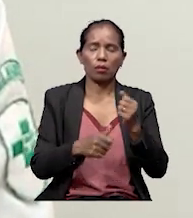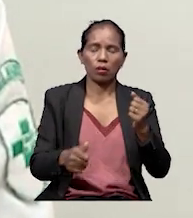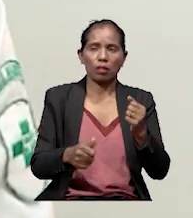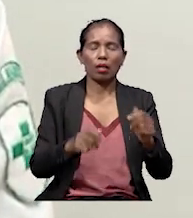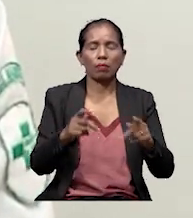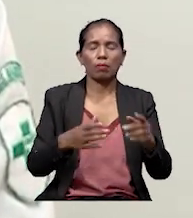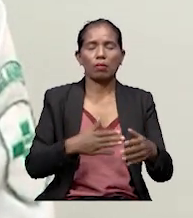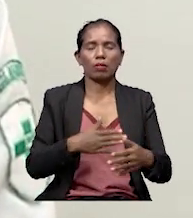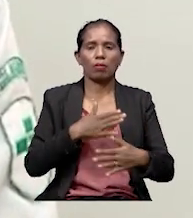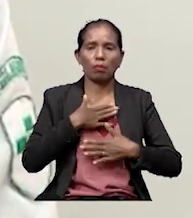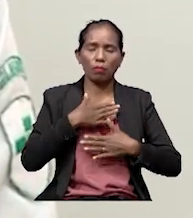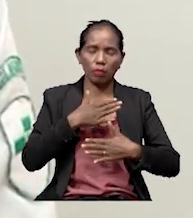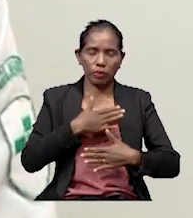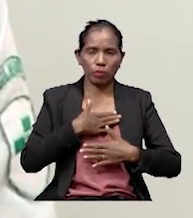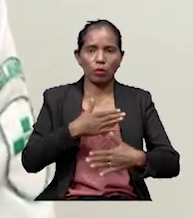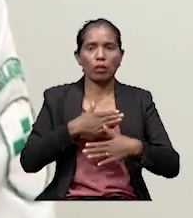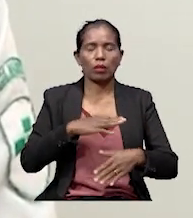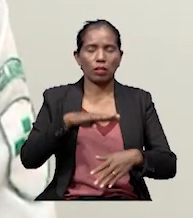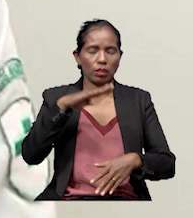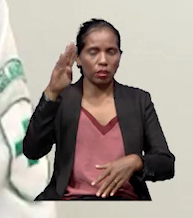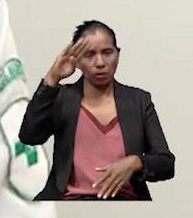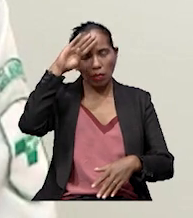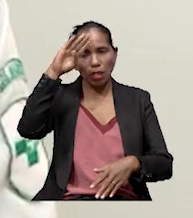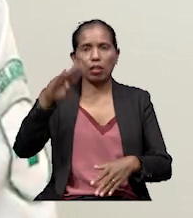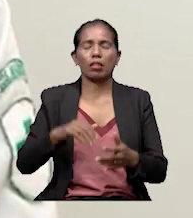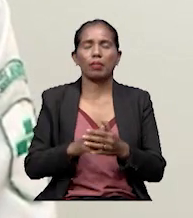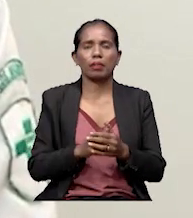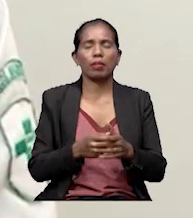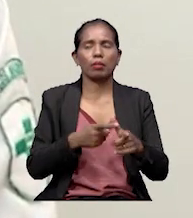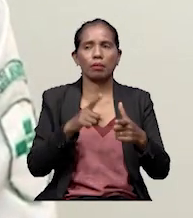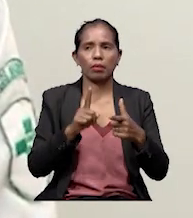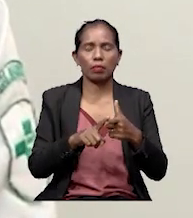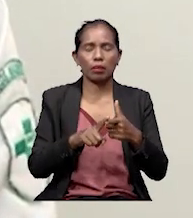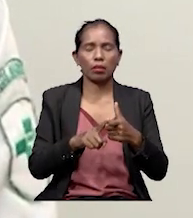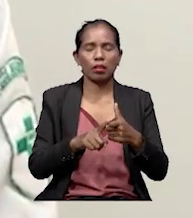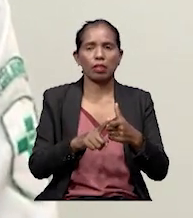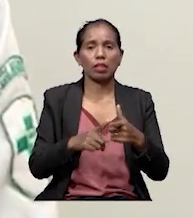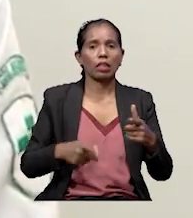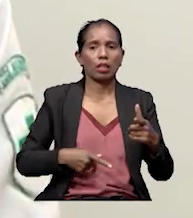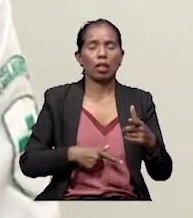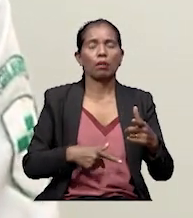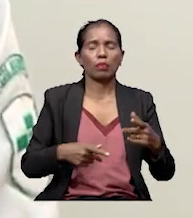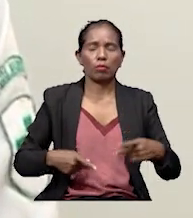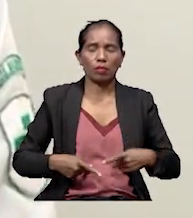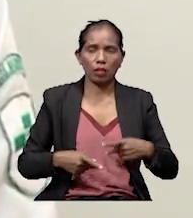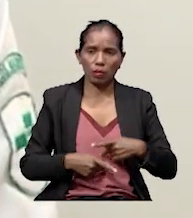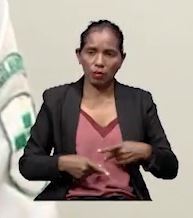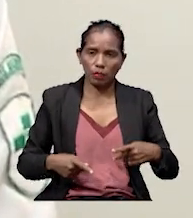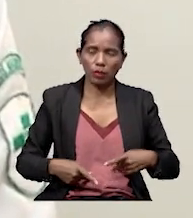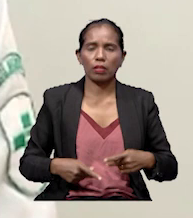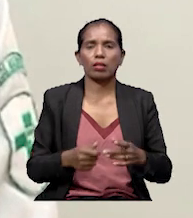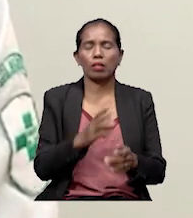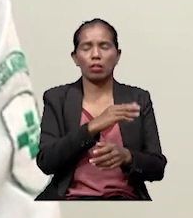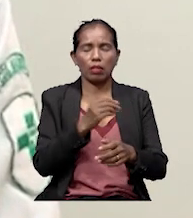enomaihomia, e semanas, balu. Depois ihamos dia diaria diare kabun moras